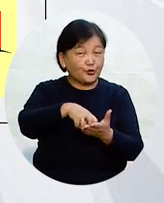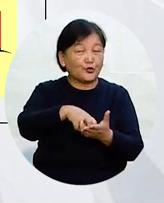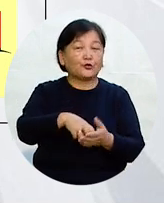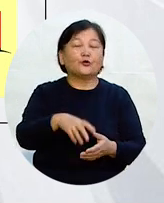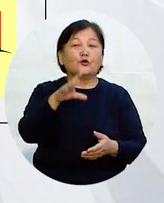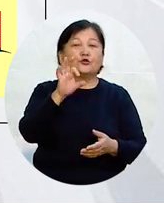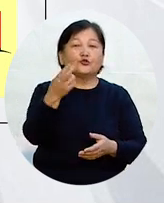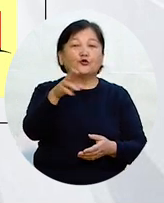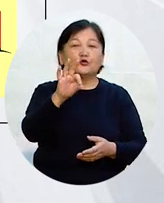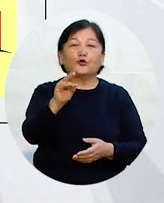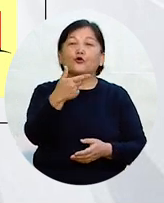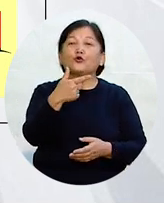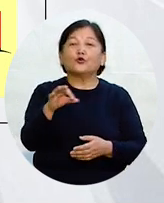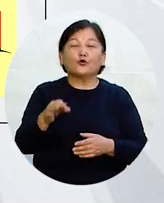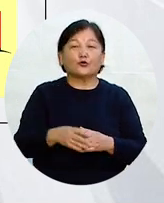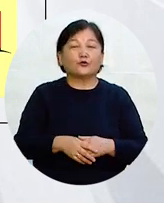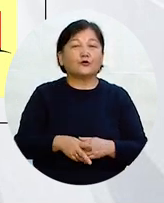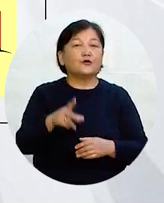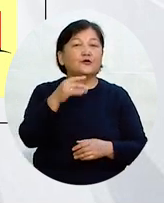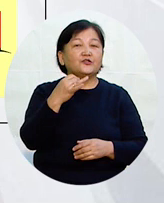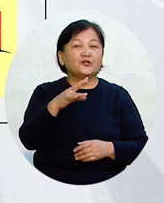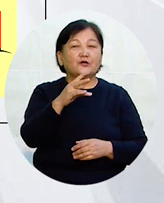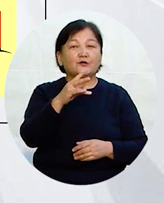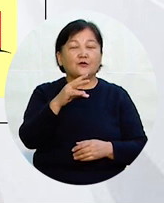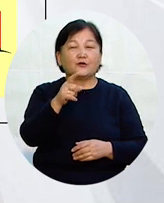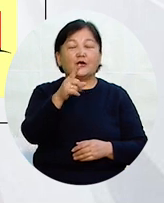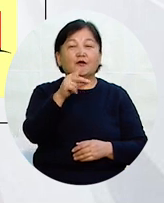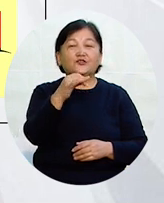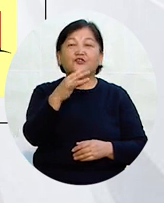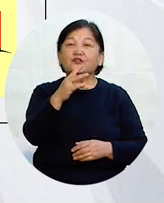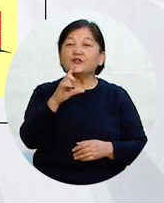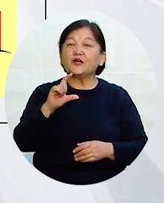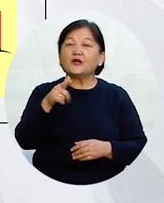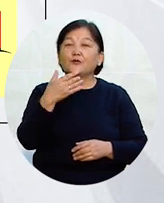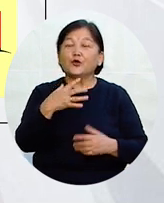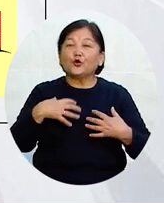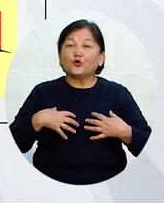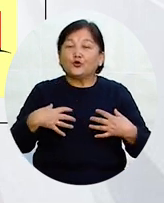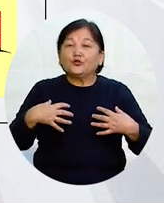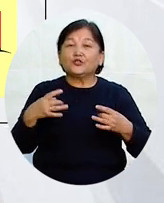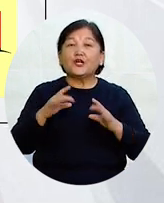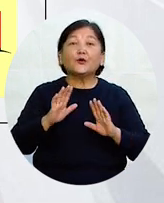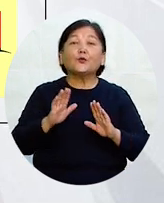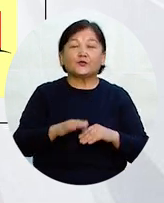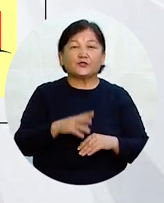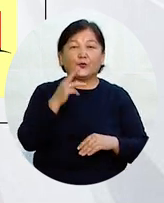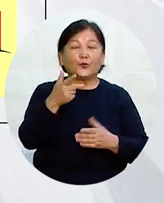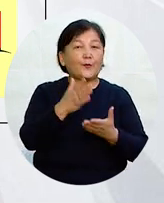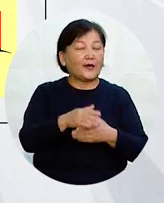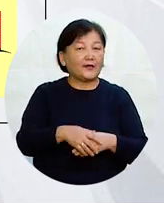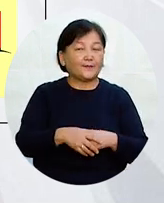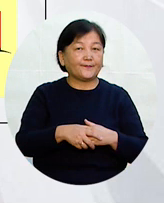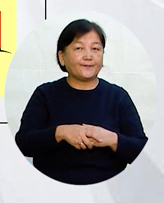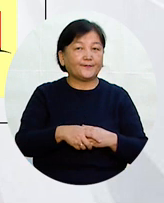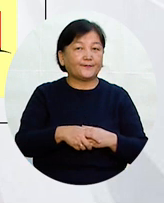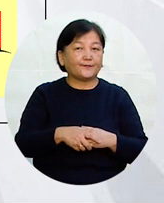гидс жиргэлсэн байна. За энэ бол чинээгүү гэсэн үг. Хөх чинээгүү. За мөн гээ толготой нөхцөл залгсан учраас энд гидс